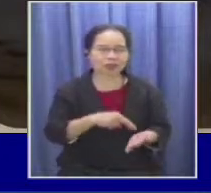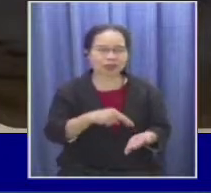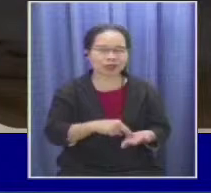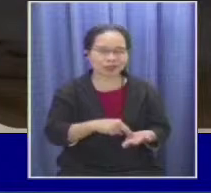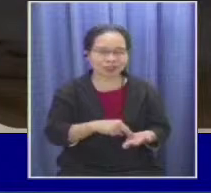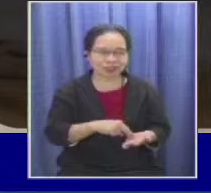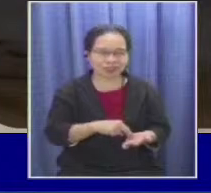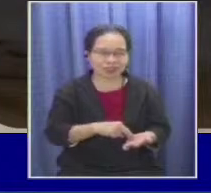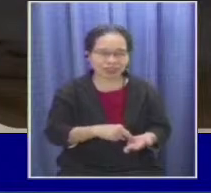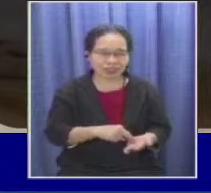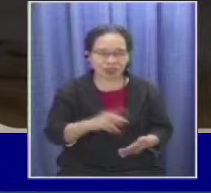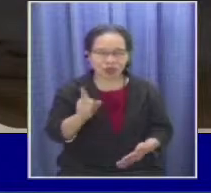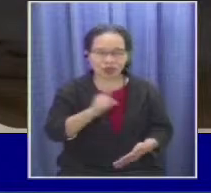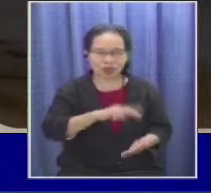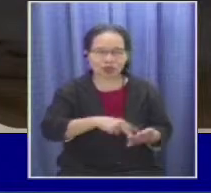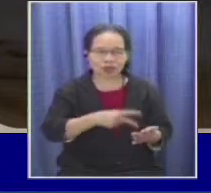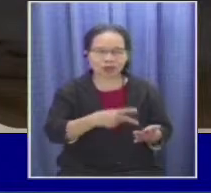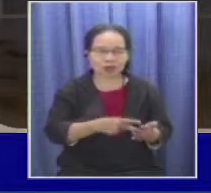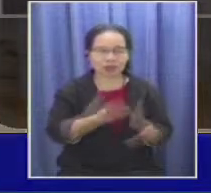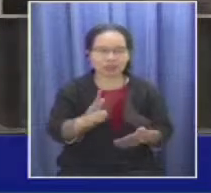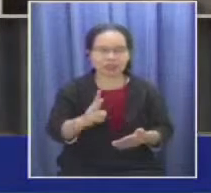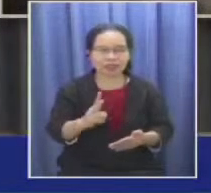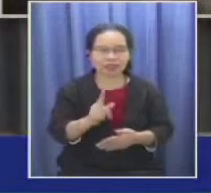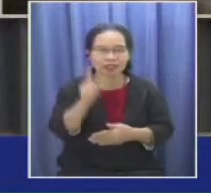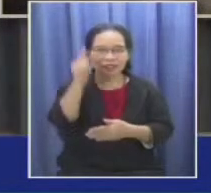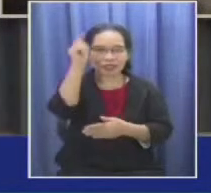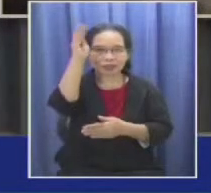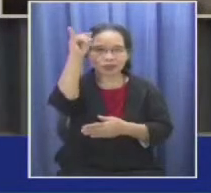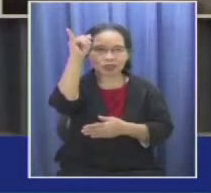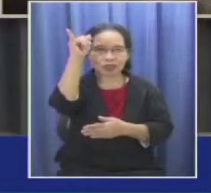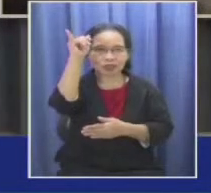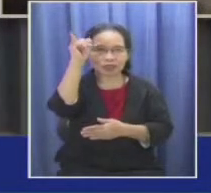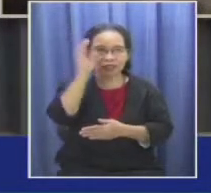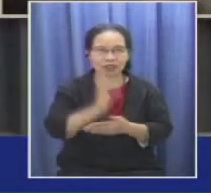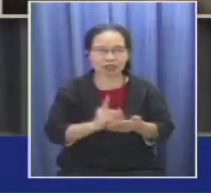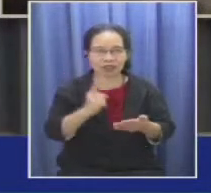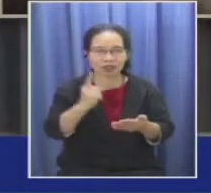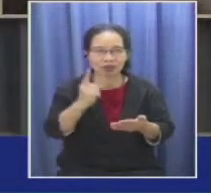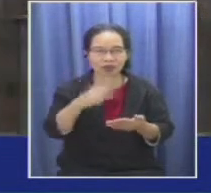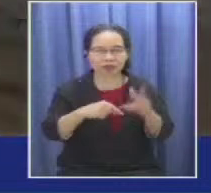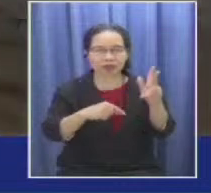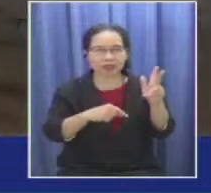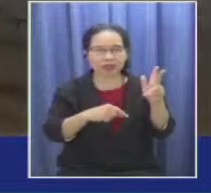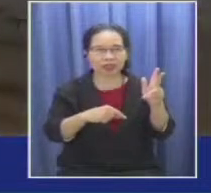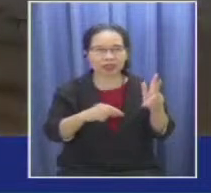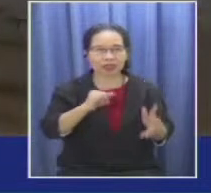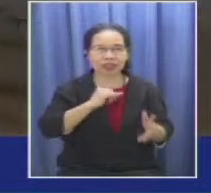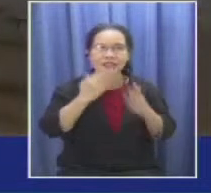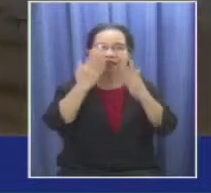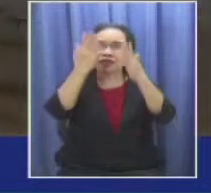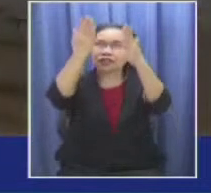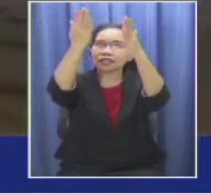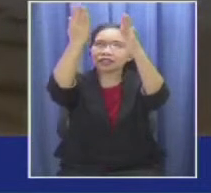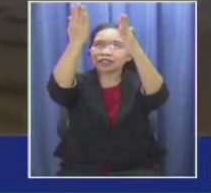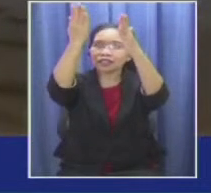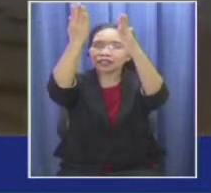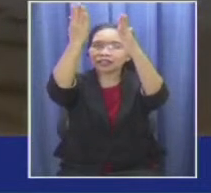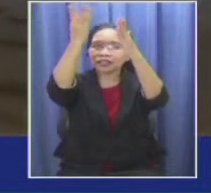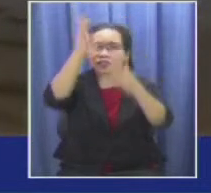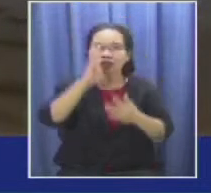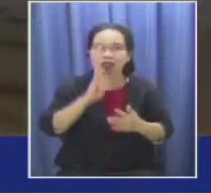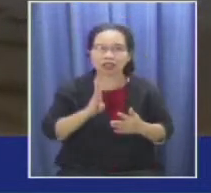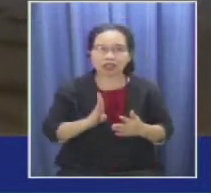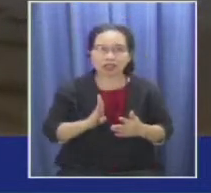bo asi wɔ se yɛ bɔ mpae 40 days na asɛm baako no wɔn aka saa enti